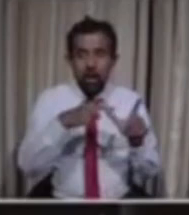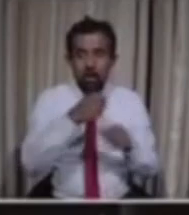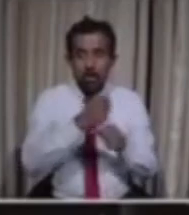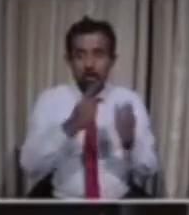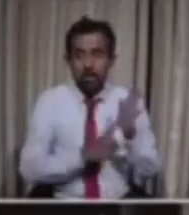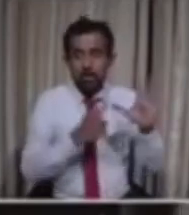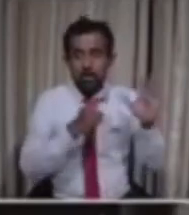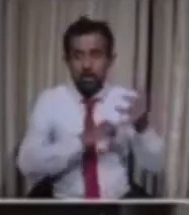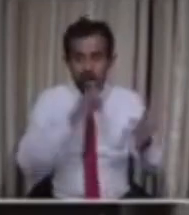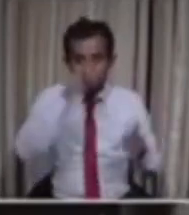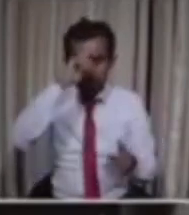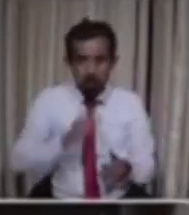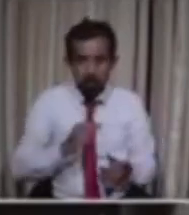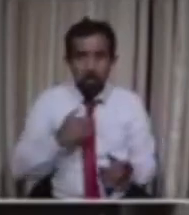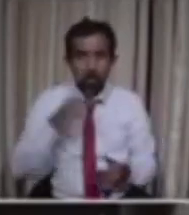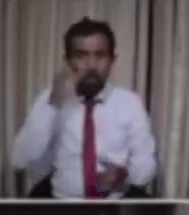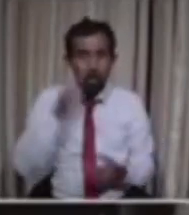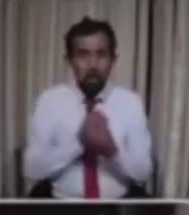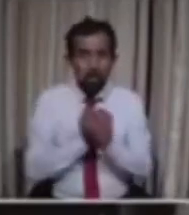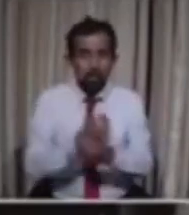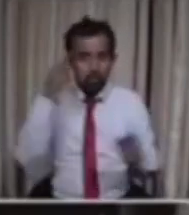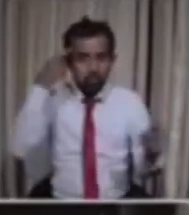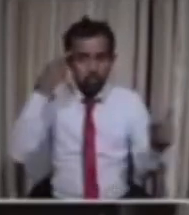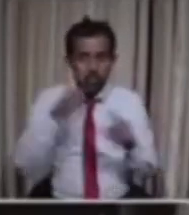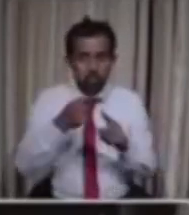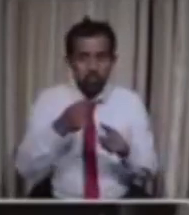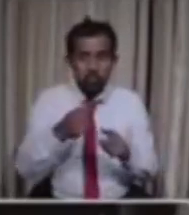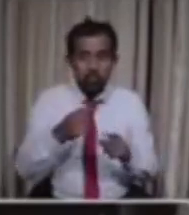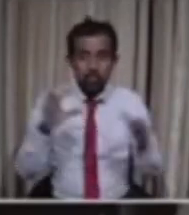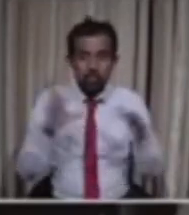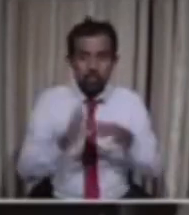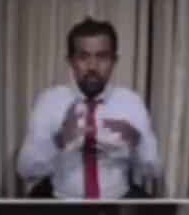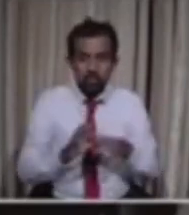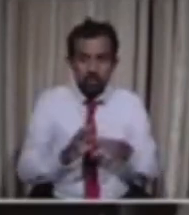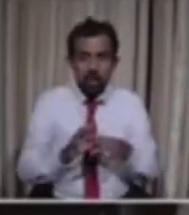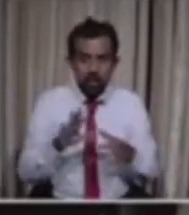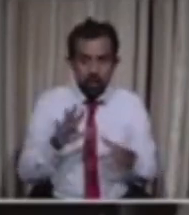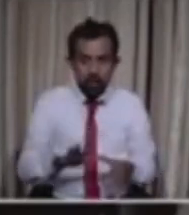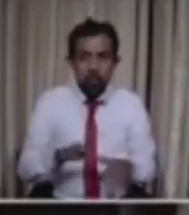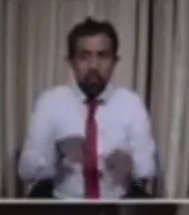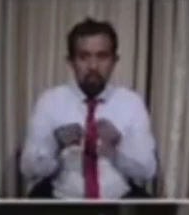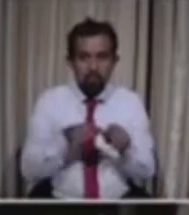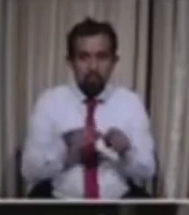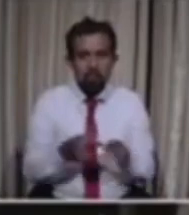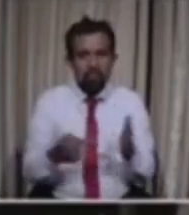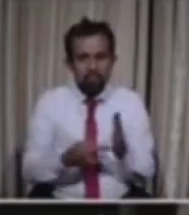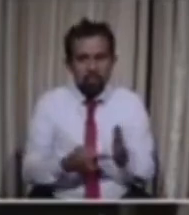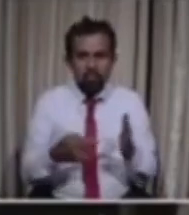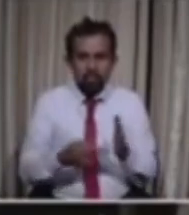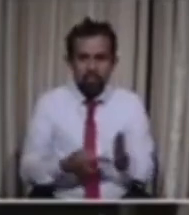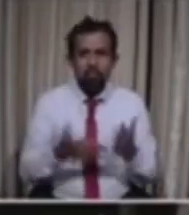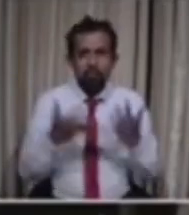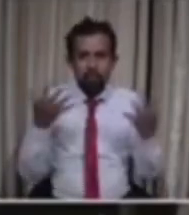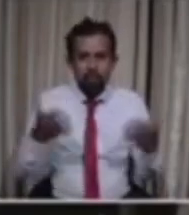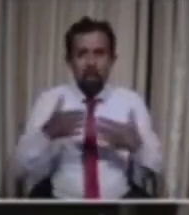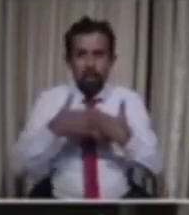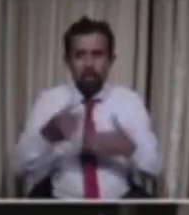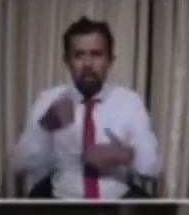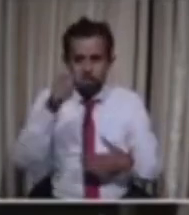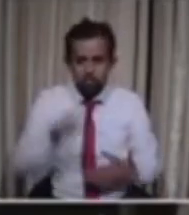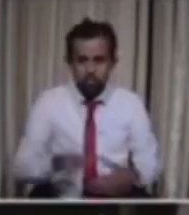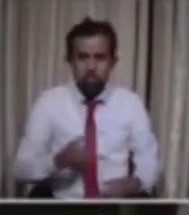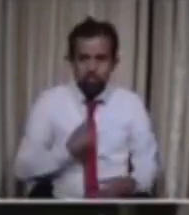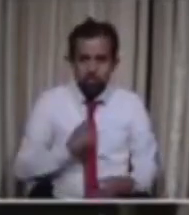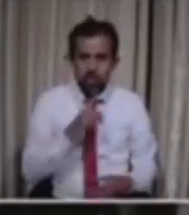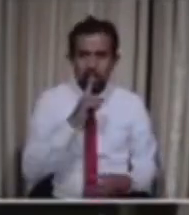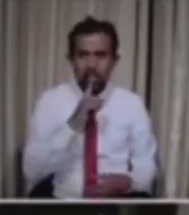அப்ப இப்படிப்பட்ட கொடூரங்கள் நாங்கள் அனுபவித்தவர்கள் என்ற அடிப்படையிலே நாங்கள் சொல்கிறோம். நாங்கள் அனுபவித்தோம் என்பதற்காக சிங்கள மக்கள் அனுபவிக்க